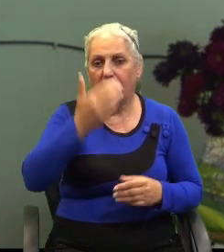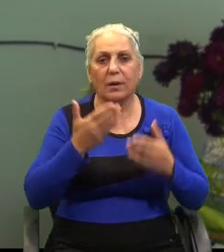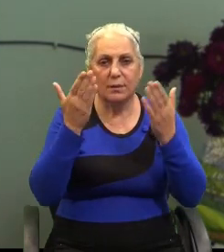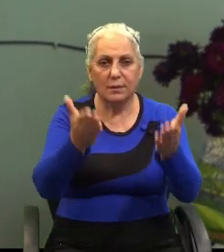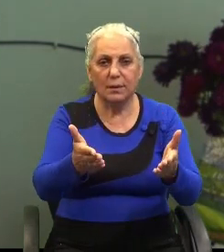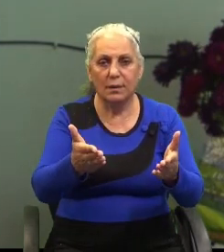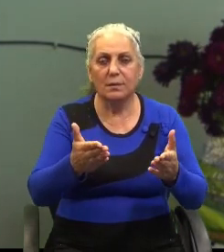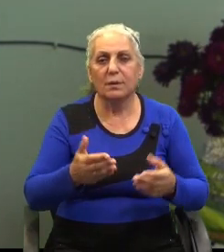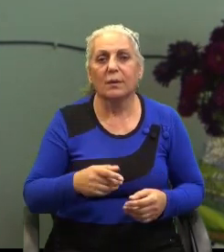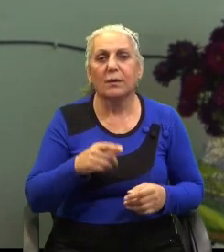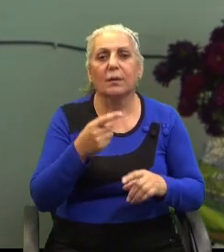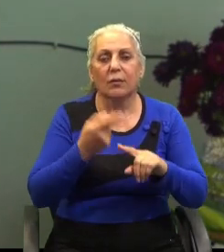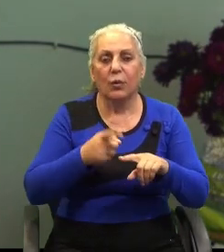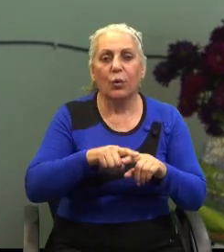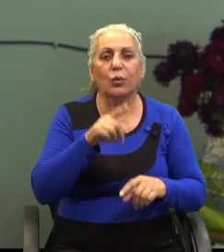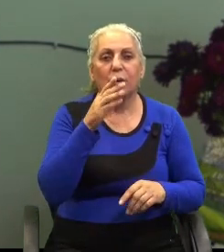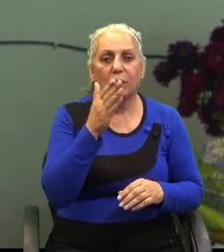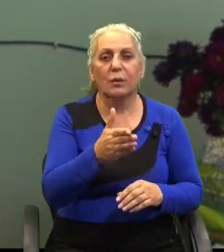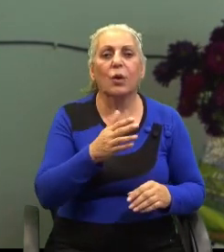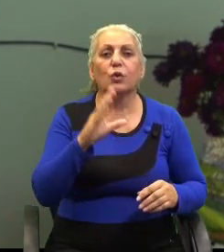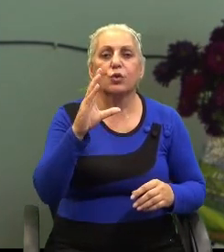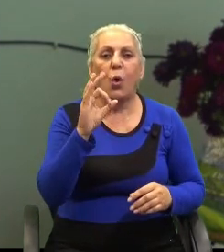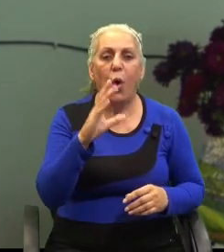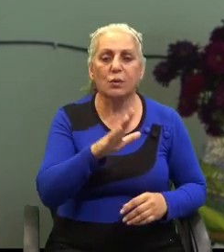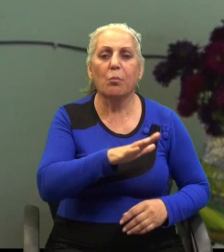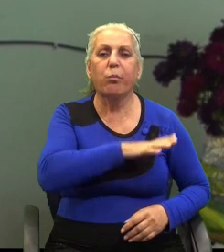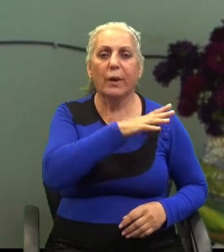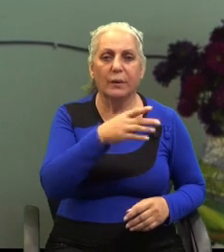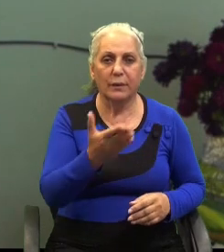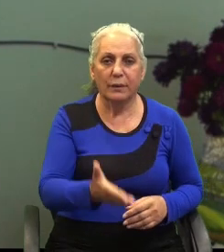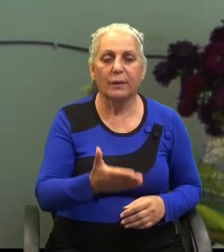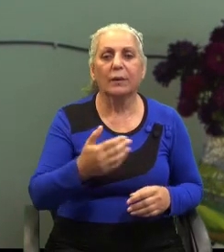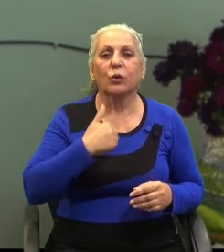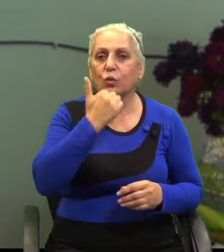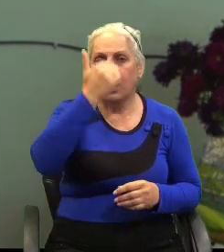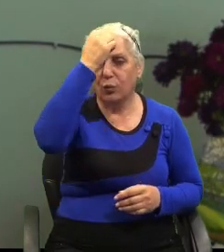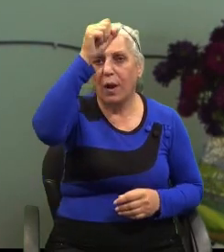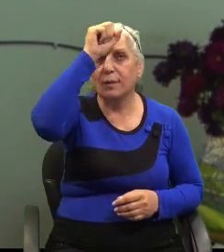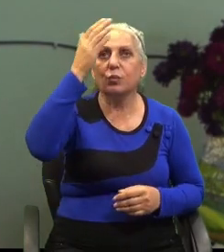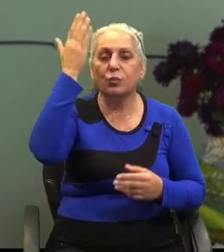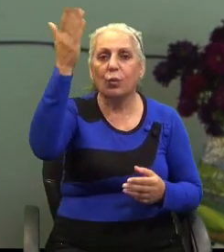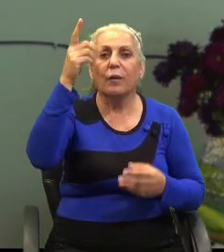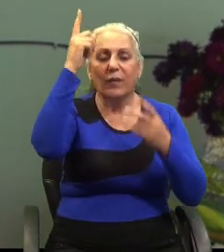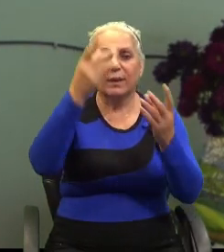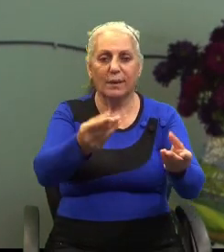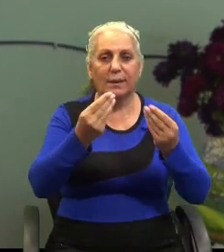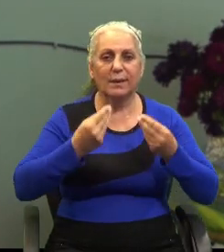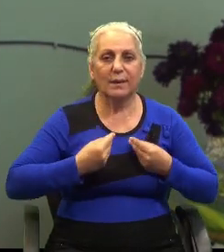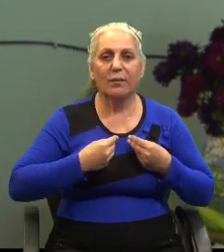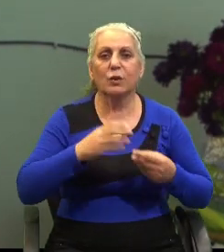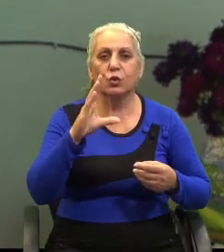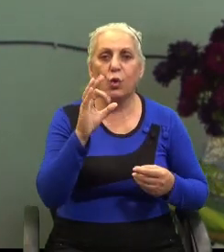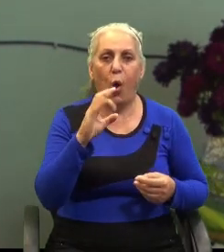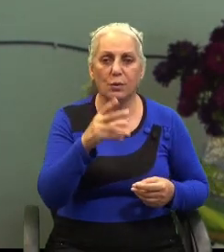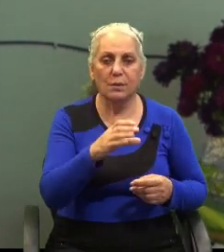ձեզ, որ եղել եք Սոսարքսը, և շնորհակալ ենք Աստծուն, որ տվել է բաշխել